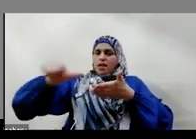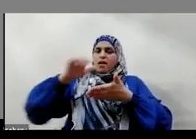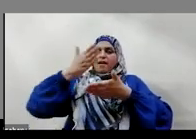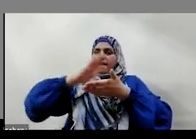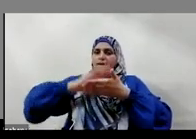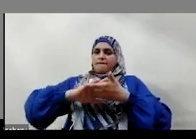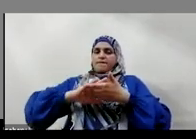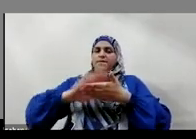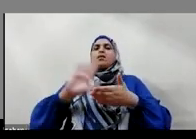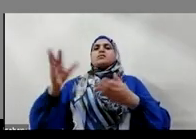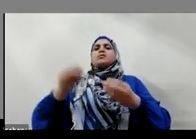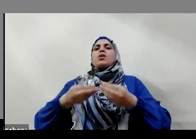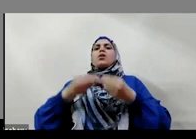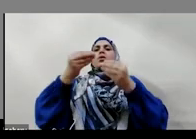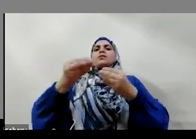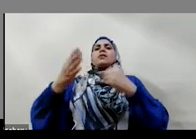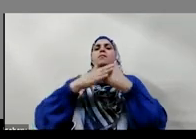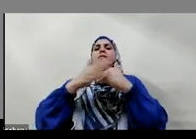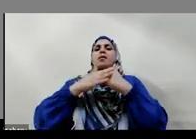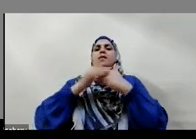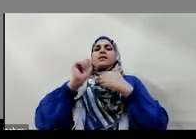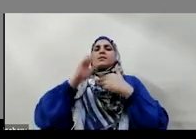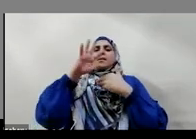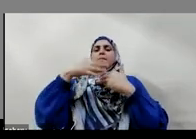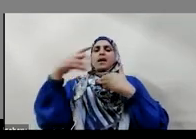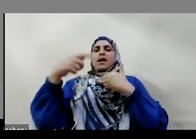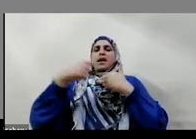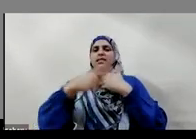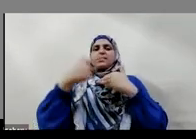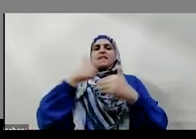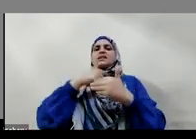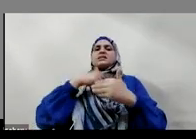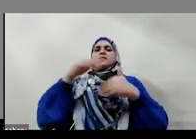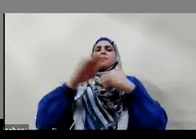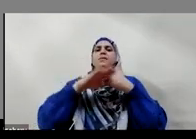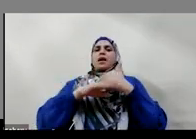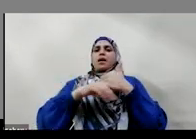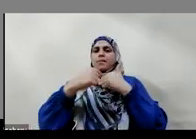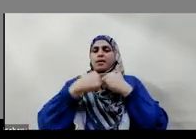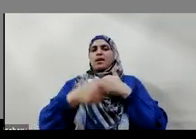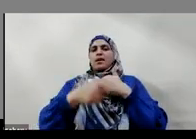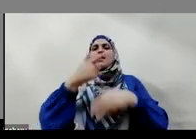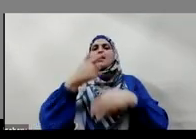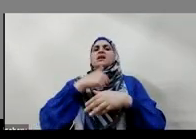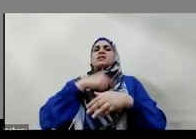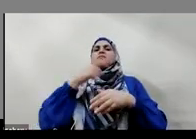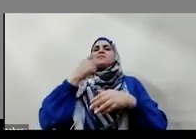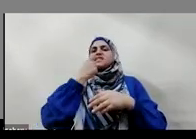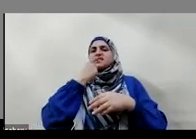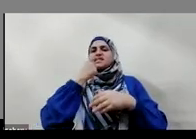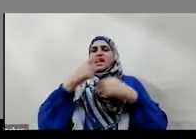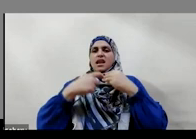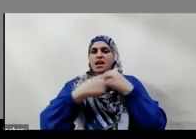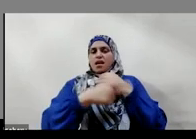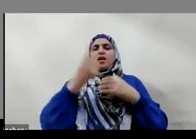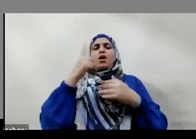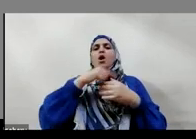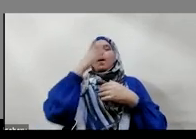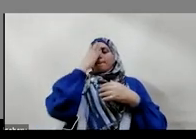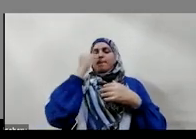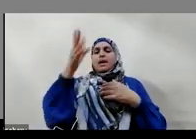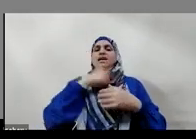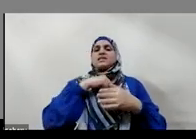بيدي لحضراتكم، تكتبوا على الظرف بياناتكم، اسم البرنامج اللي حضراتكم بتقدموا عليه، اسم الأكاديميك كير اللي بتقدموا عليها، اسم المنحة اللي بتقدموا